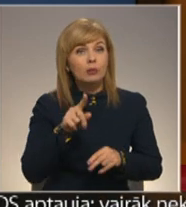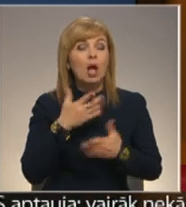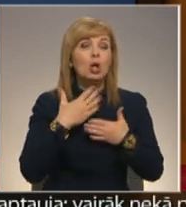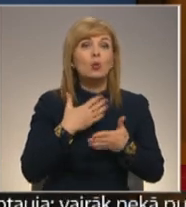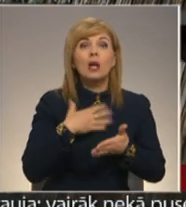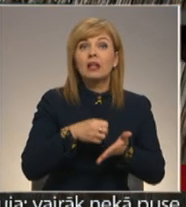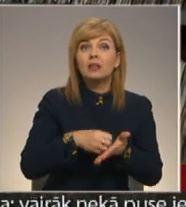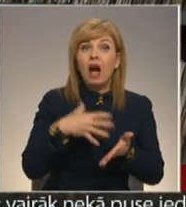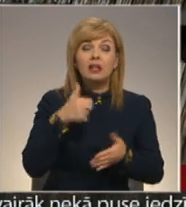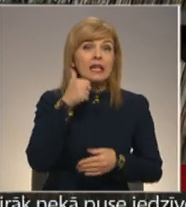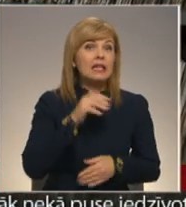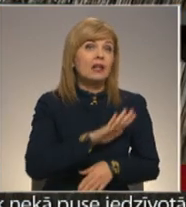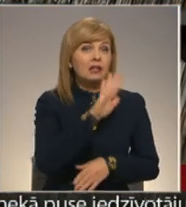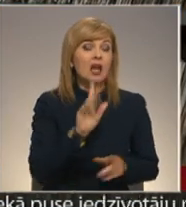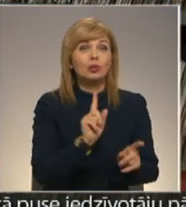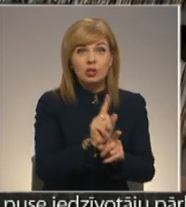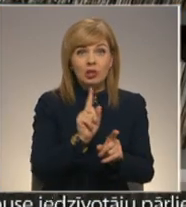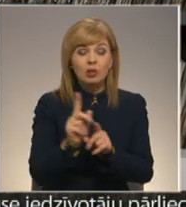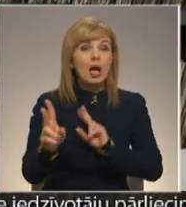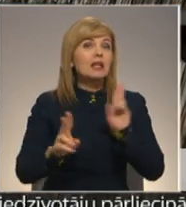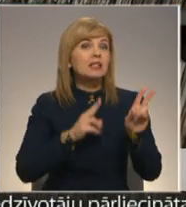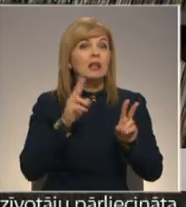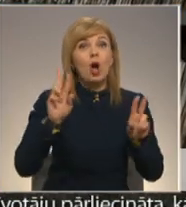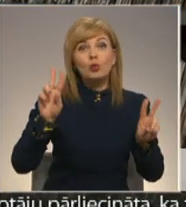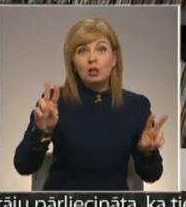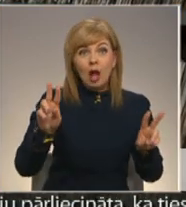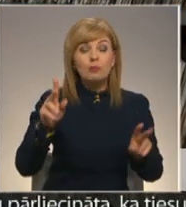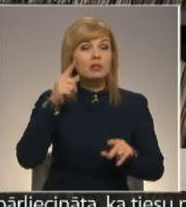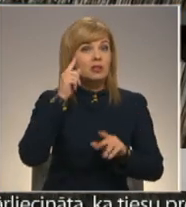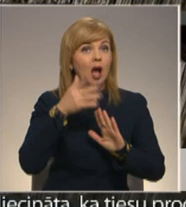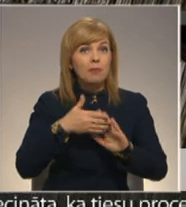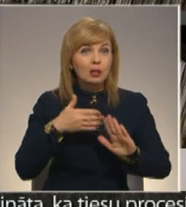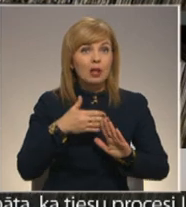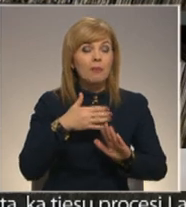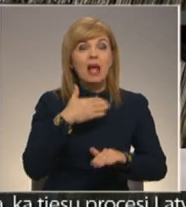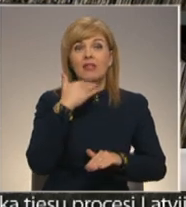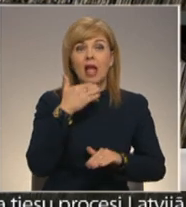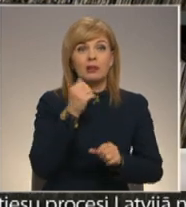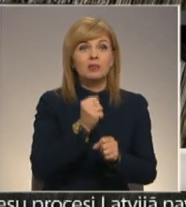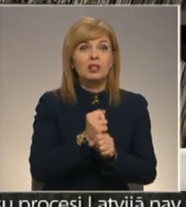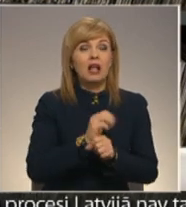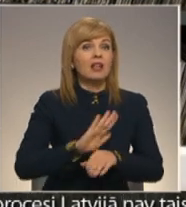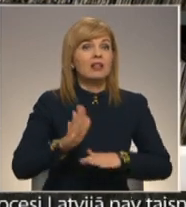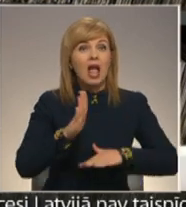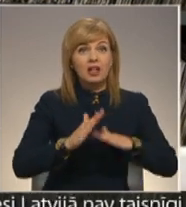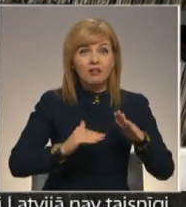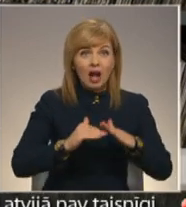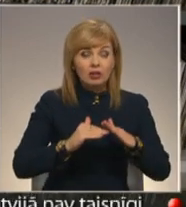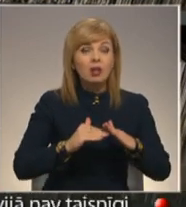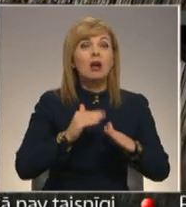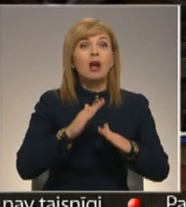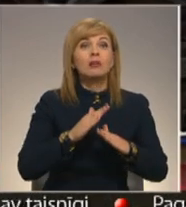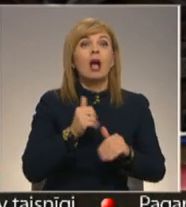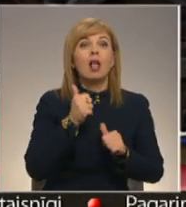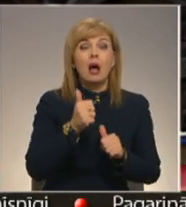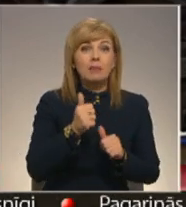ļoti dārgs. Ikdienā saskaroties ar skaņas tēmu, mēs sapratām, ka mēs negribam strādāt nekvalitatīvu, bet strādāt ļoti kvalitatīvi mēs nevaram